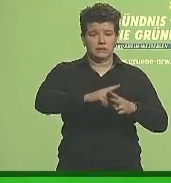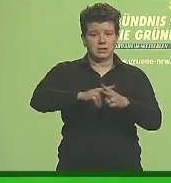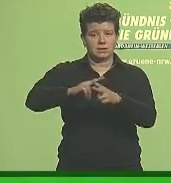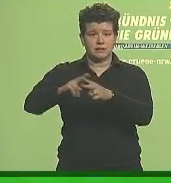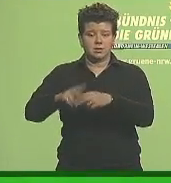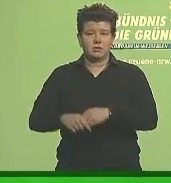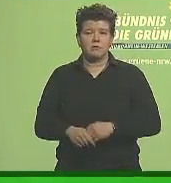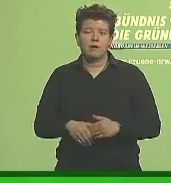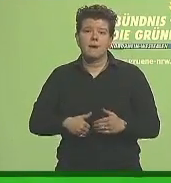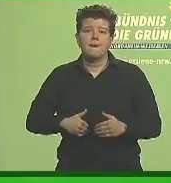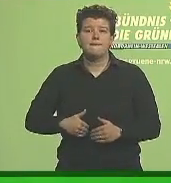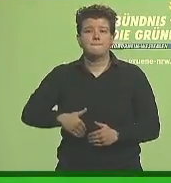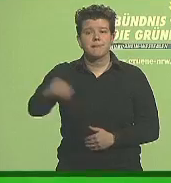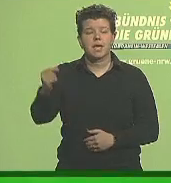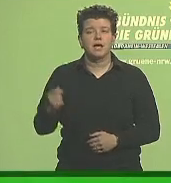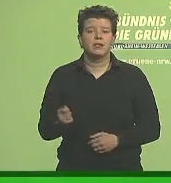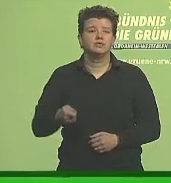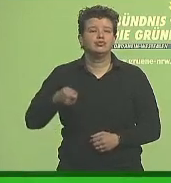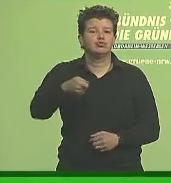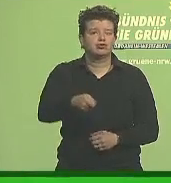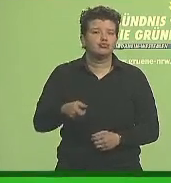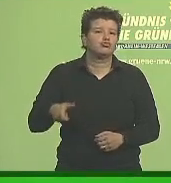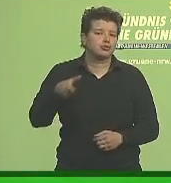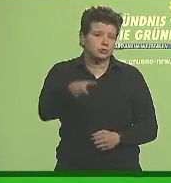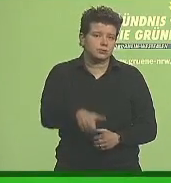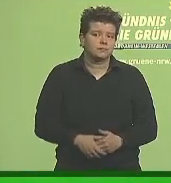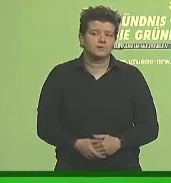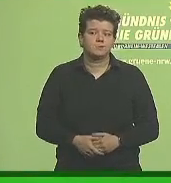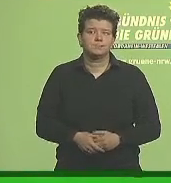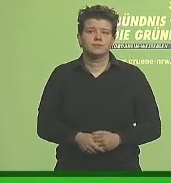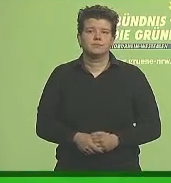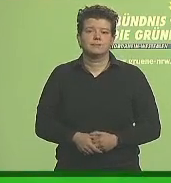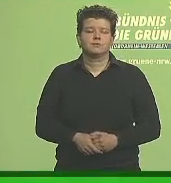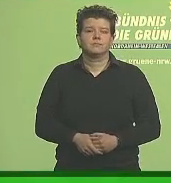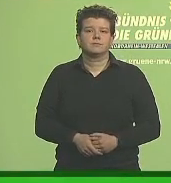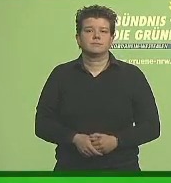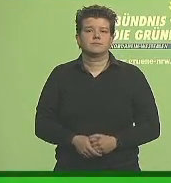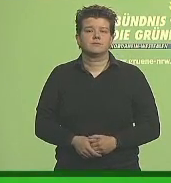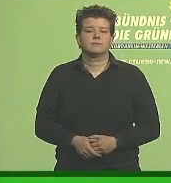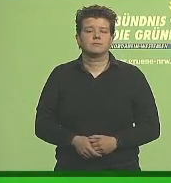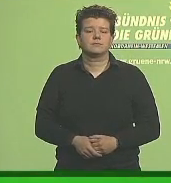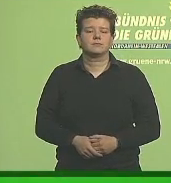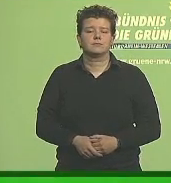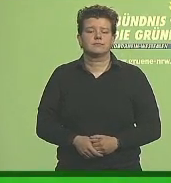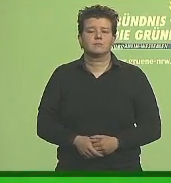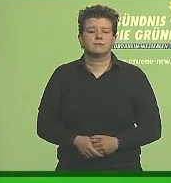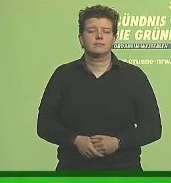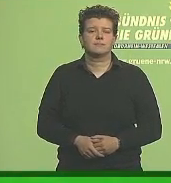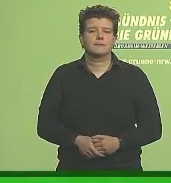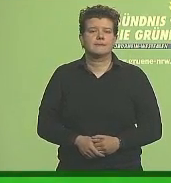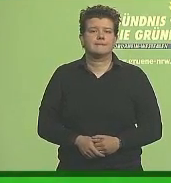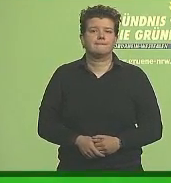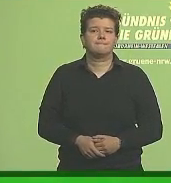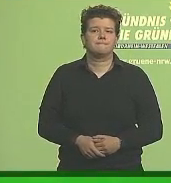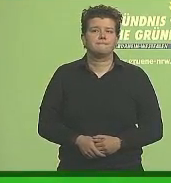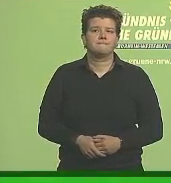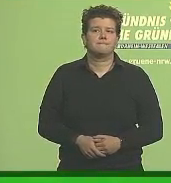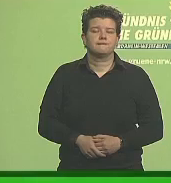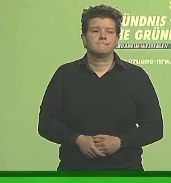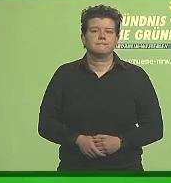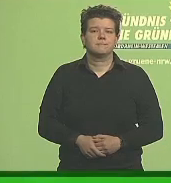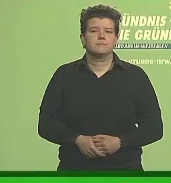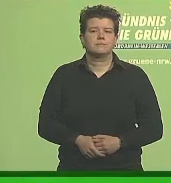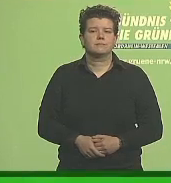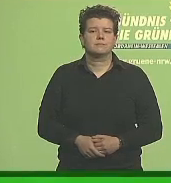hier, wenn man im Vergleich zieht, welche Milliarden herausgepulvert wurden für die am Leben halten